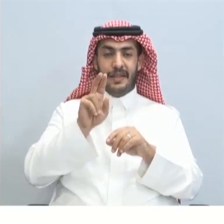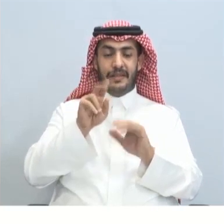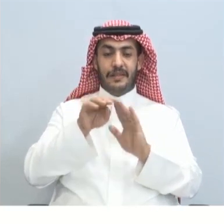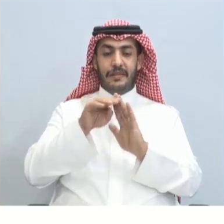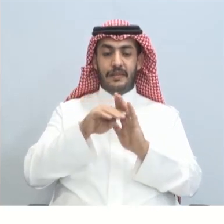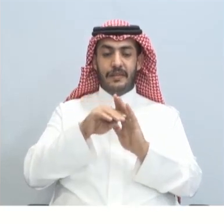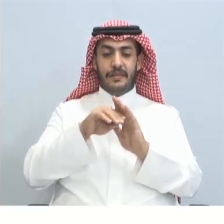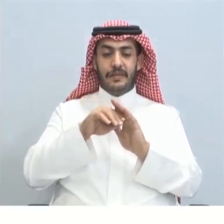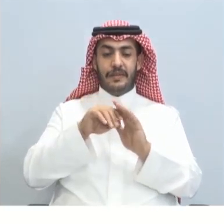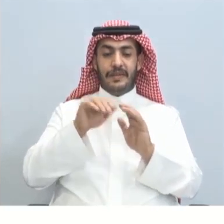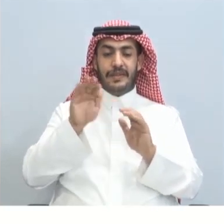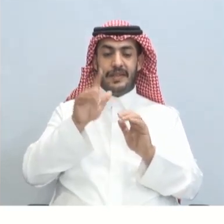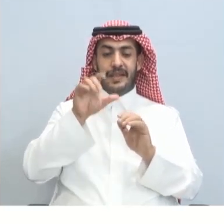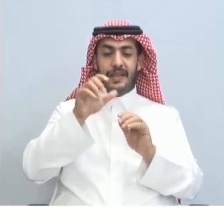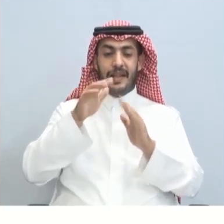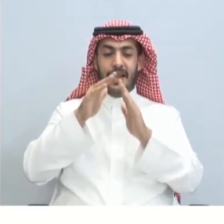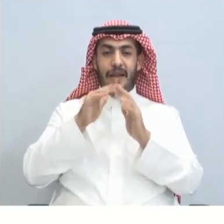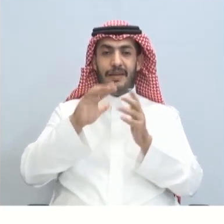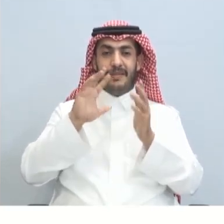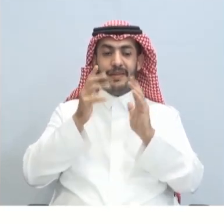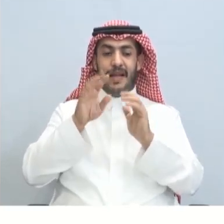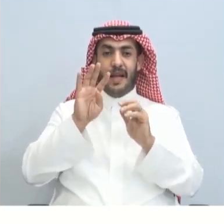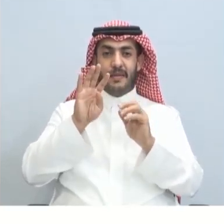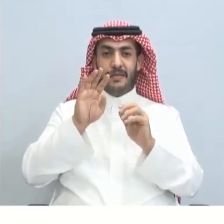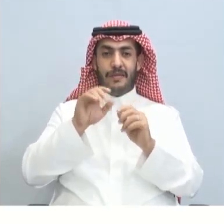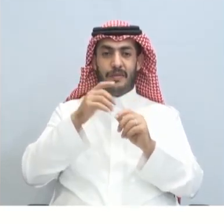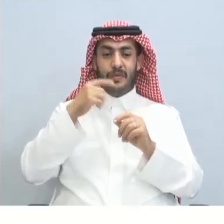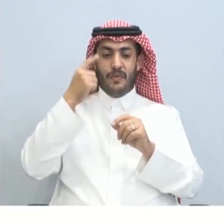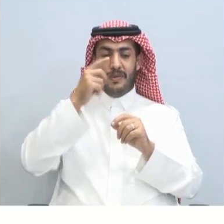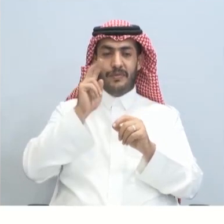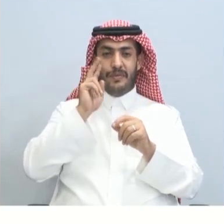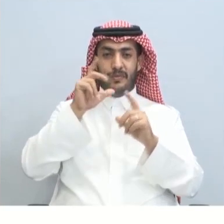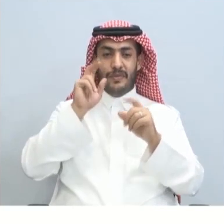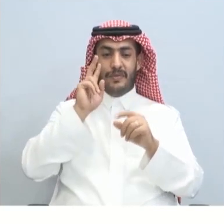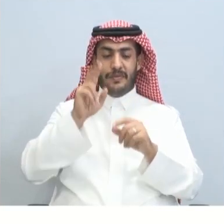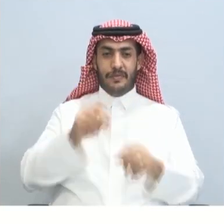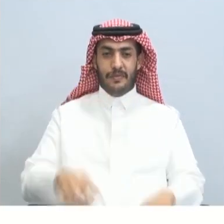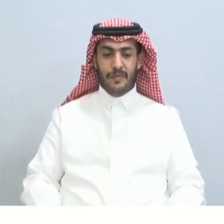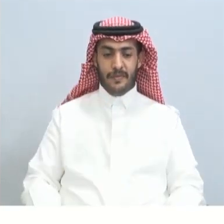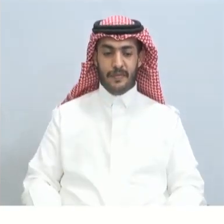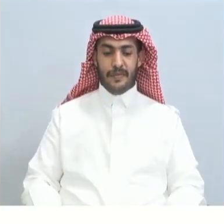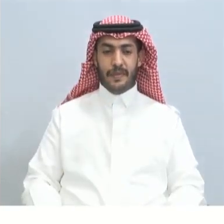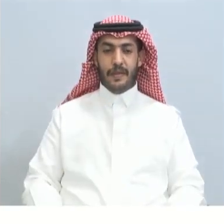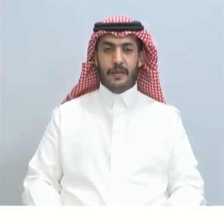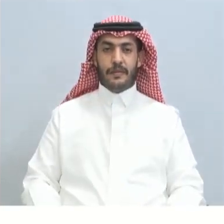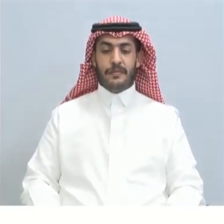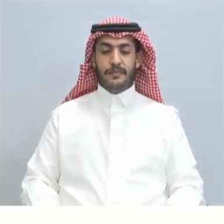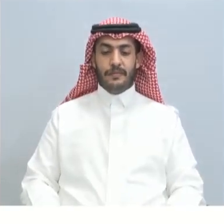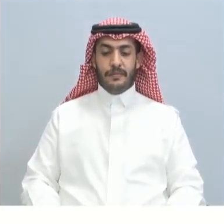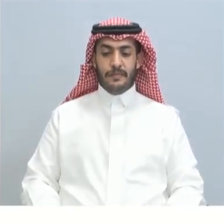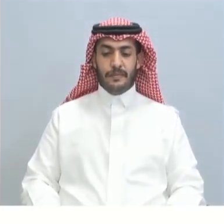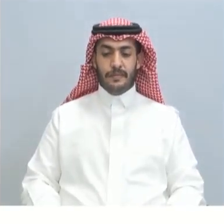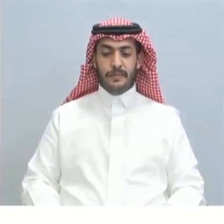هي سليكا الهرم الرباعي الاوجه كما هو واضح مع في الشكل 15 3